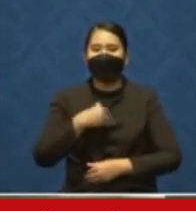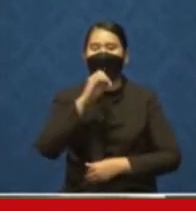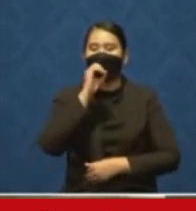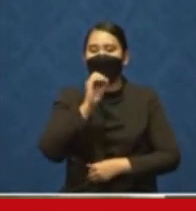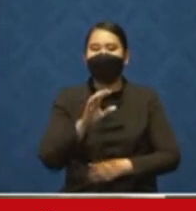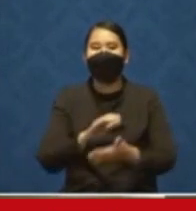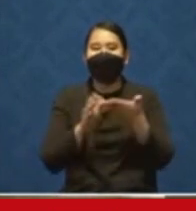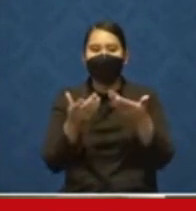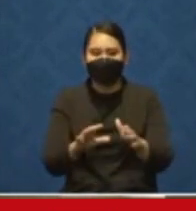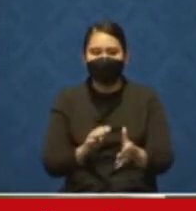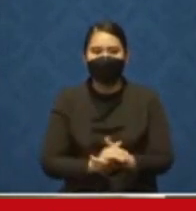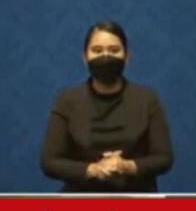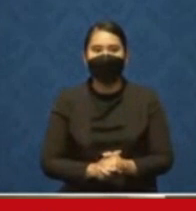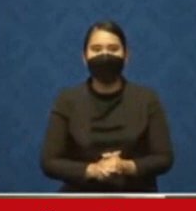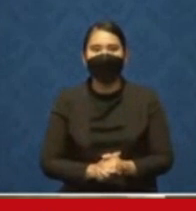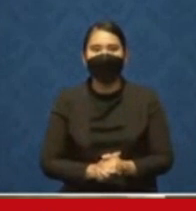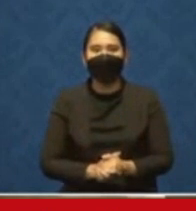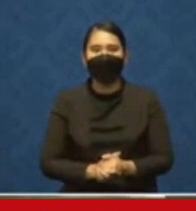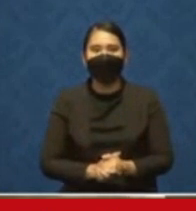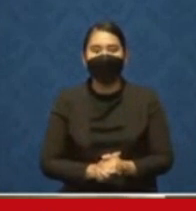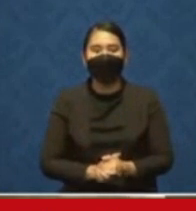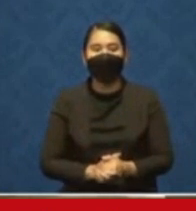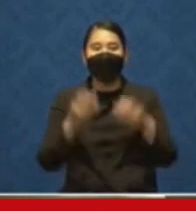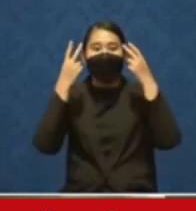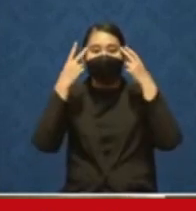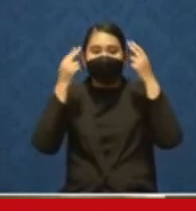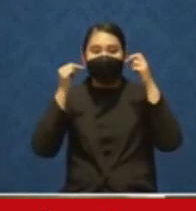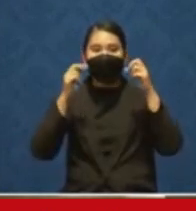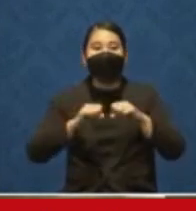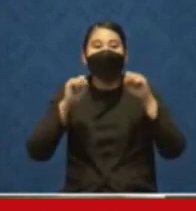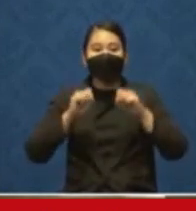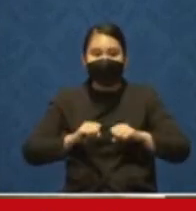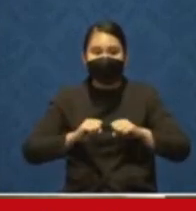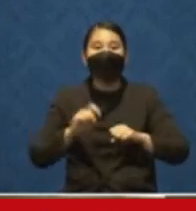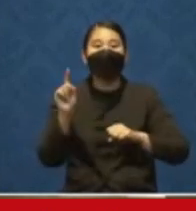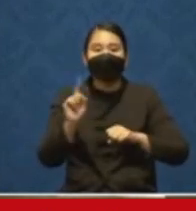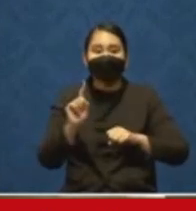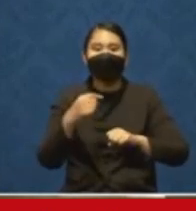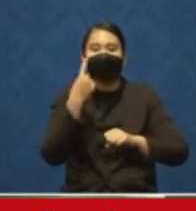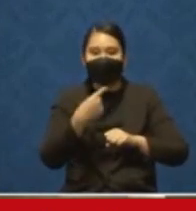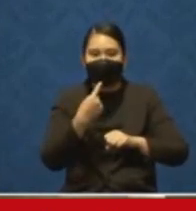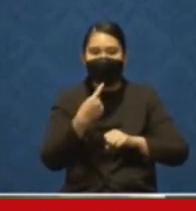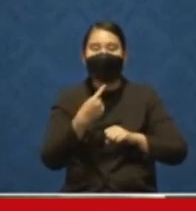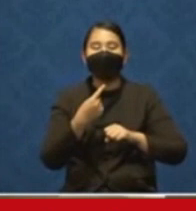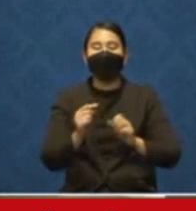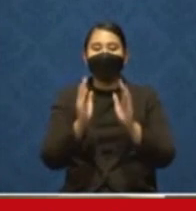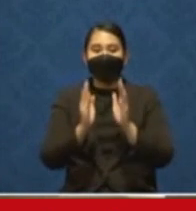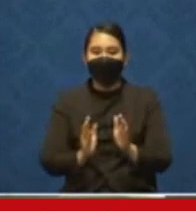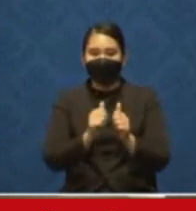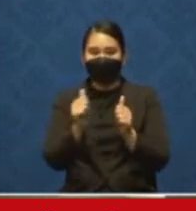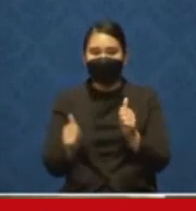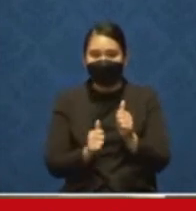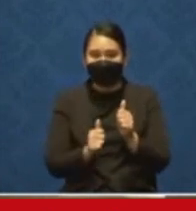ผมก็มีมีอะไรผมก็เพิ่งไปรับรางวัลพระราชทานมาแต่ก็ได้บอกเขาไปแล้วล่ะก็นะนี้อย่างนี้นี่